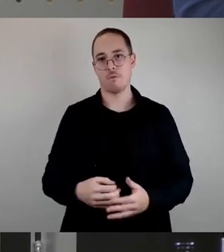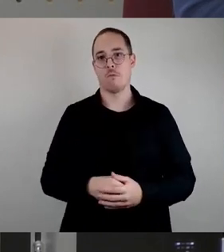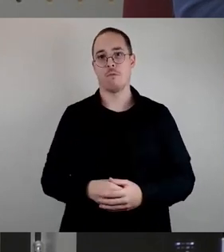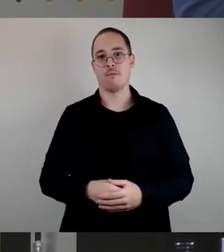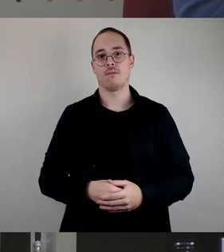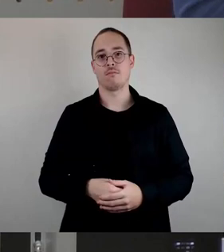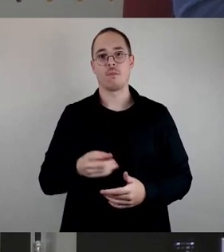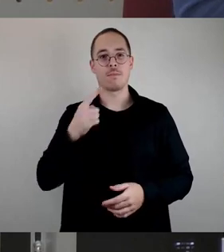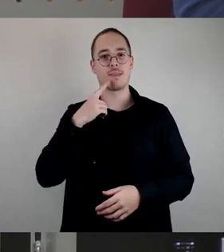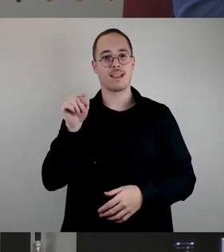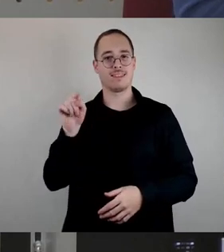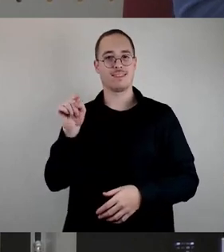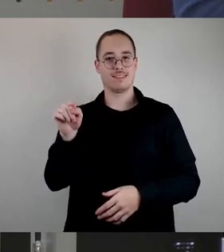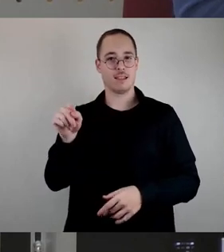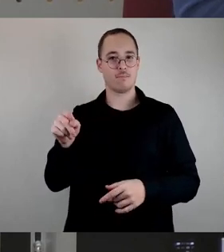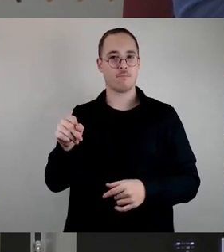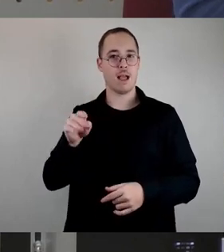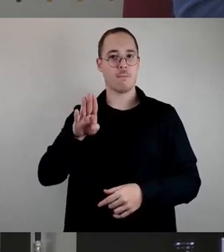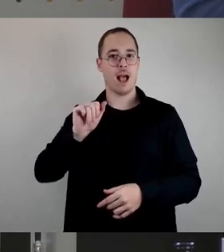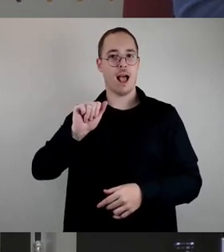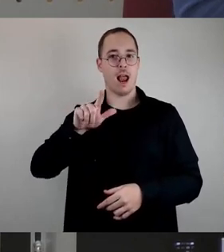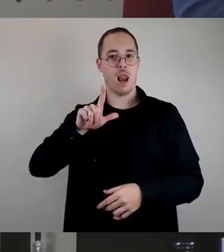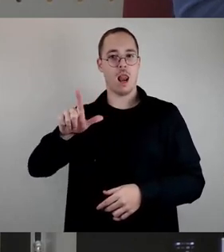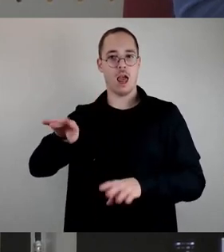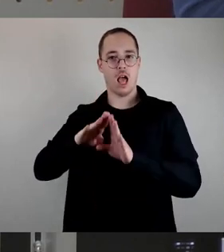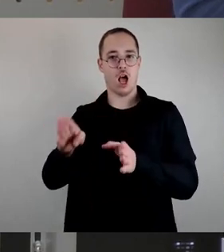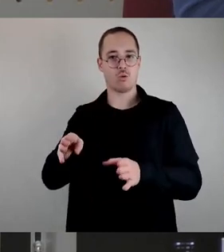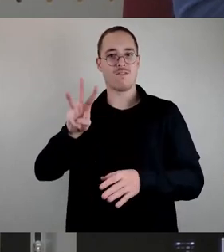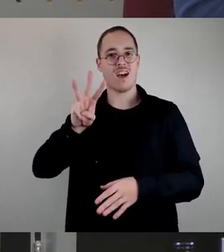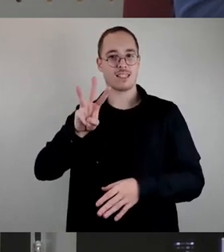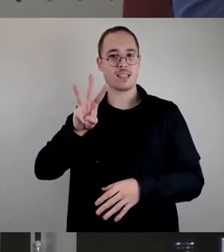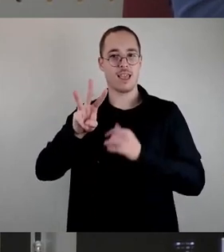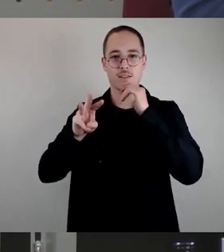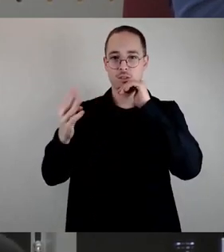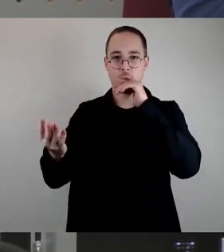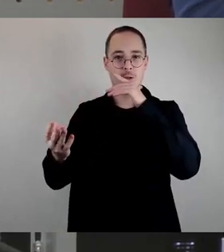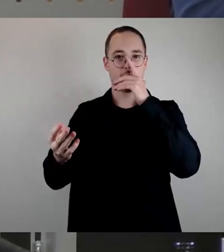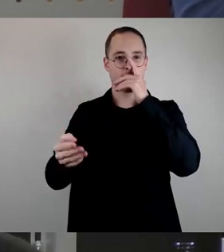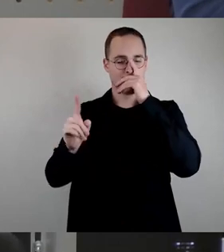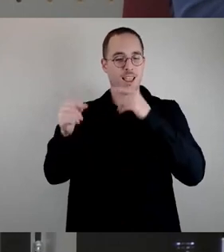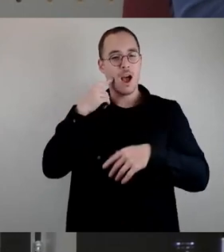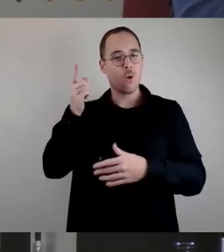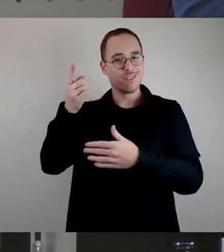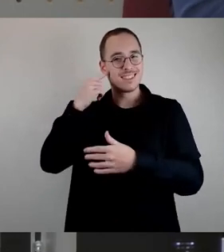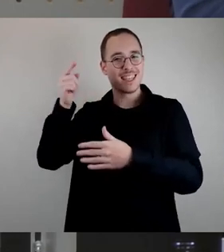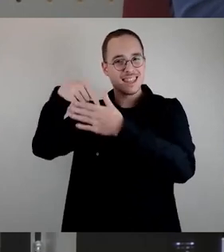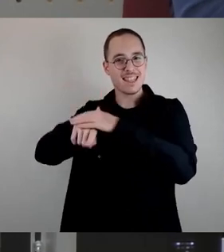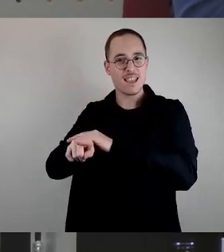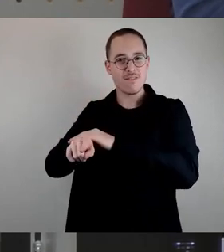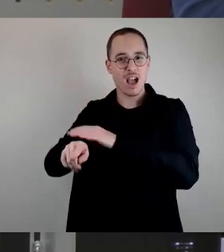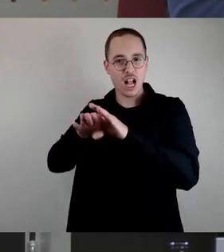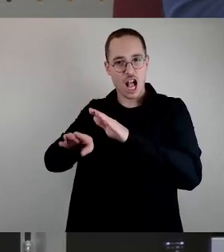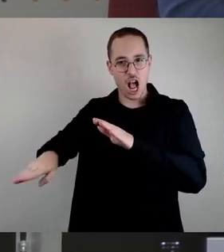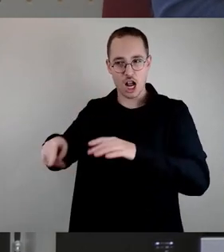Watzkes, Kleines Watzke, dort auch an dieser Tiefgarageneinfahrt, die durch den Juwelendiebstahl eine gewisse Berühmtheit in Dresden erlangt hat. Und